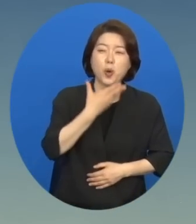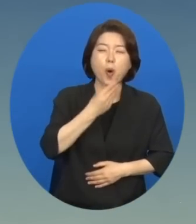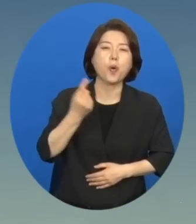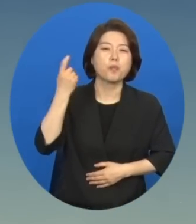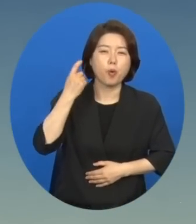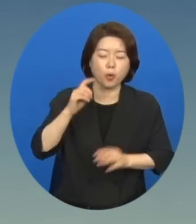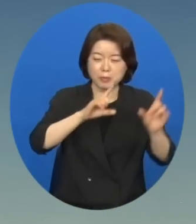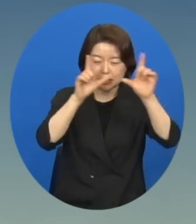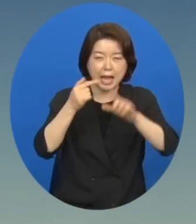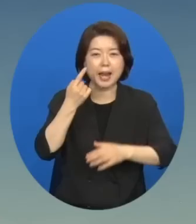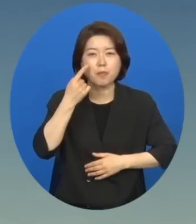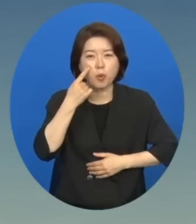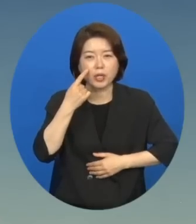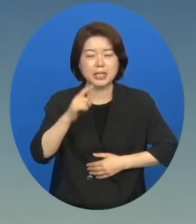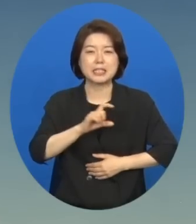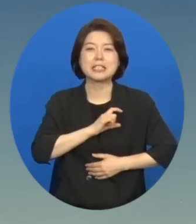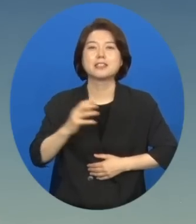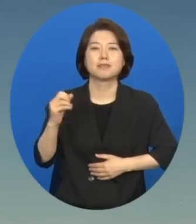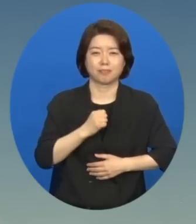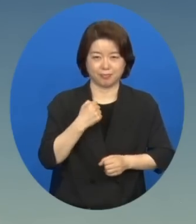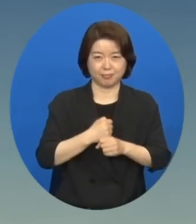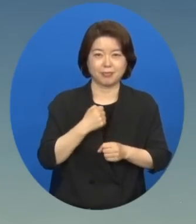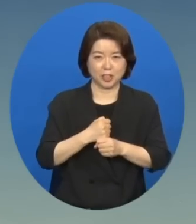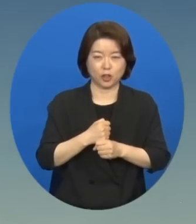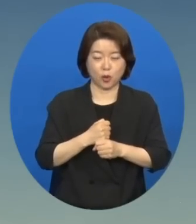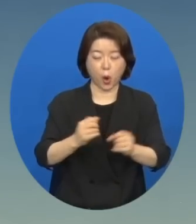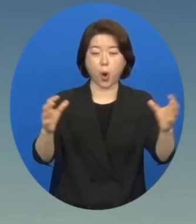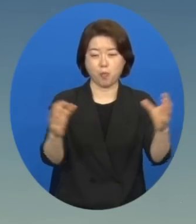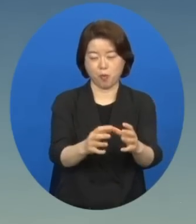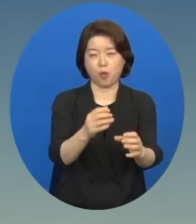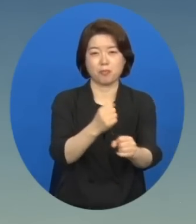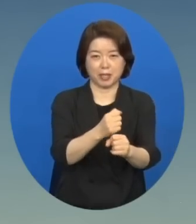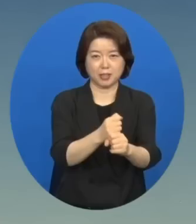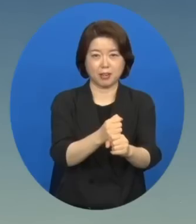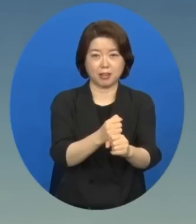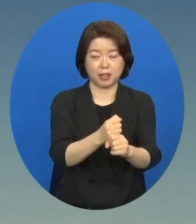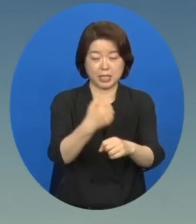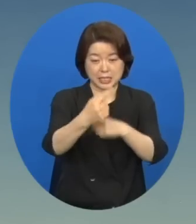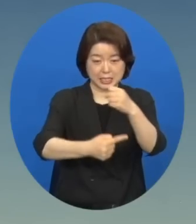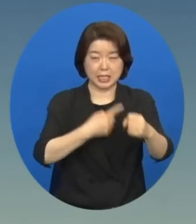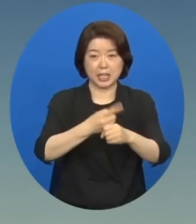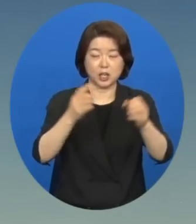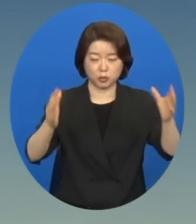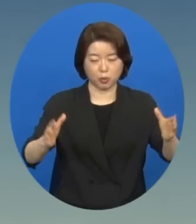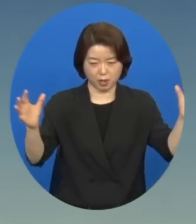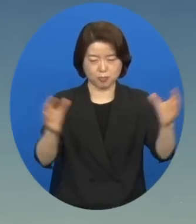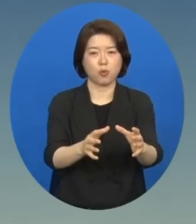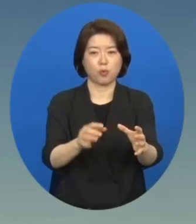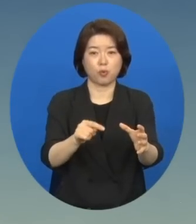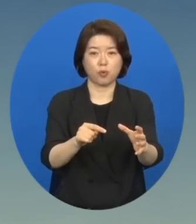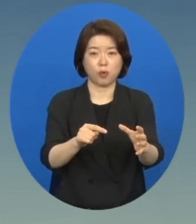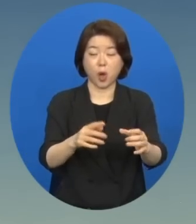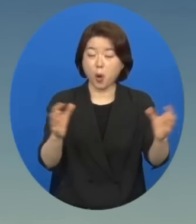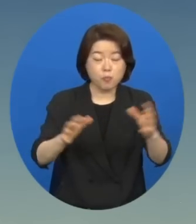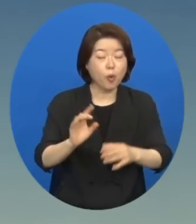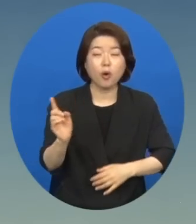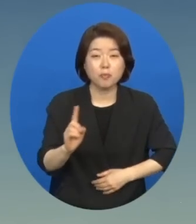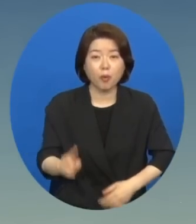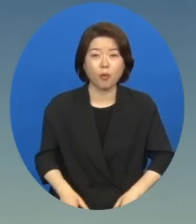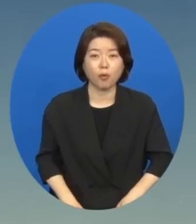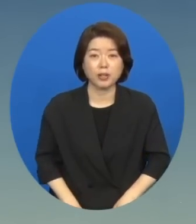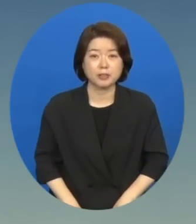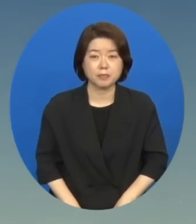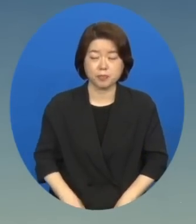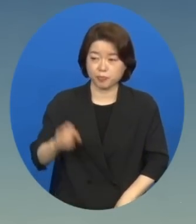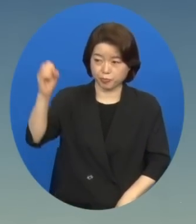복음으로 살아보기라고 하는 제목으로 모임을 만들고 1년 동안 모이는 거예요. 모이면 뭐 하냐?